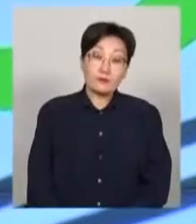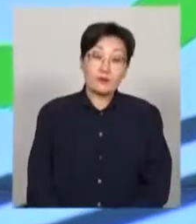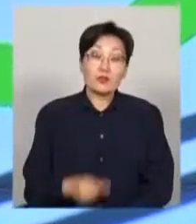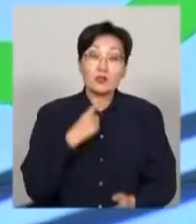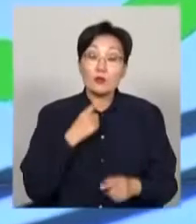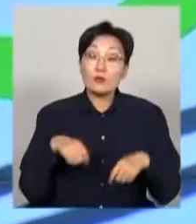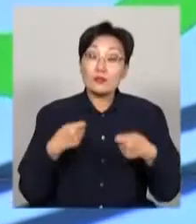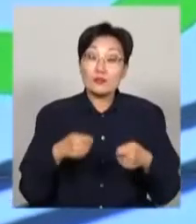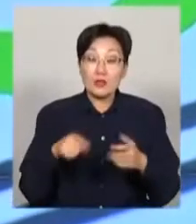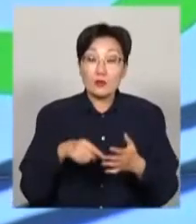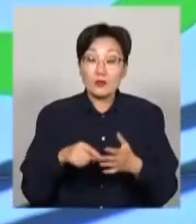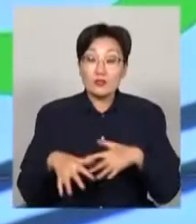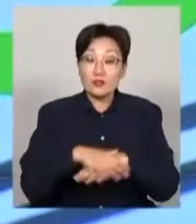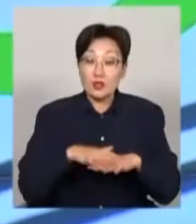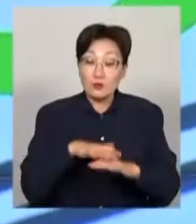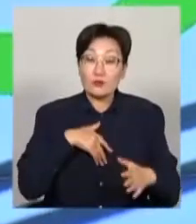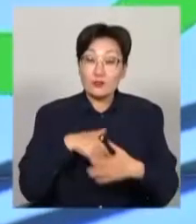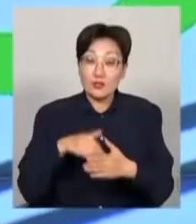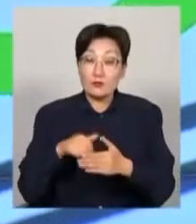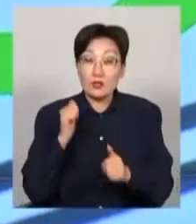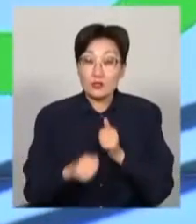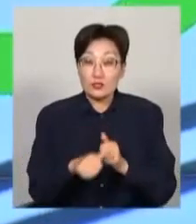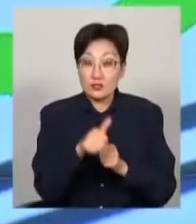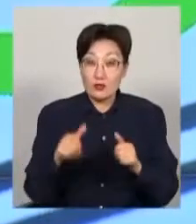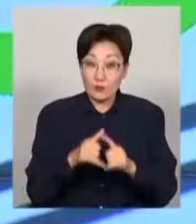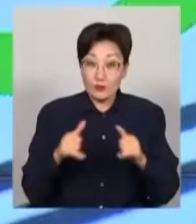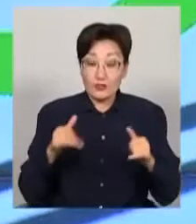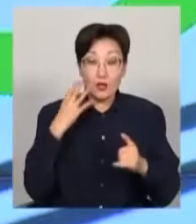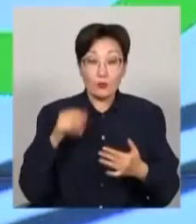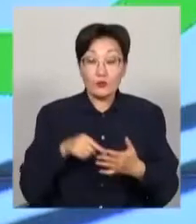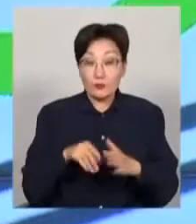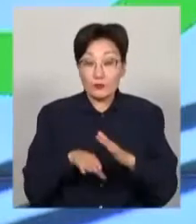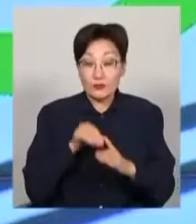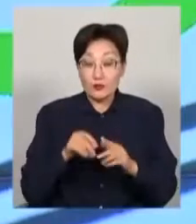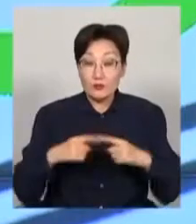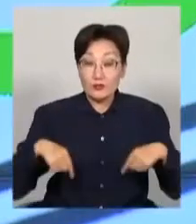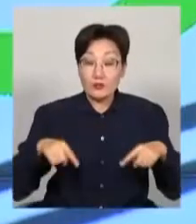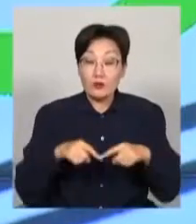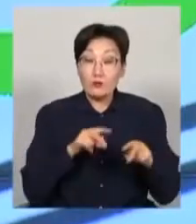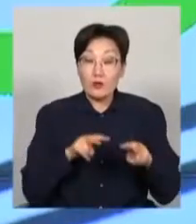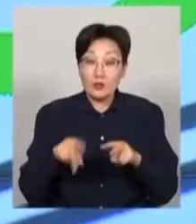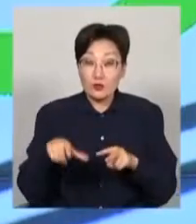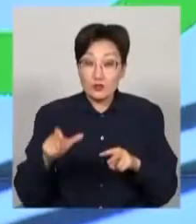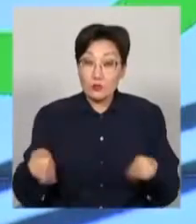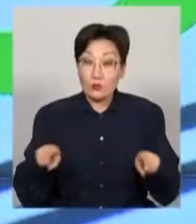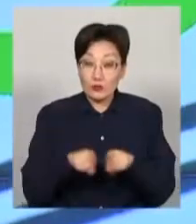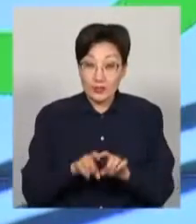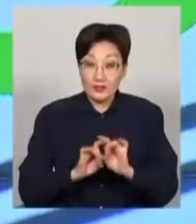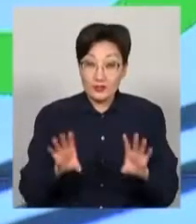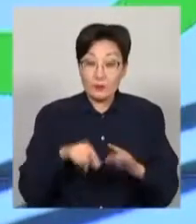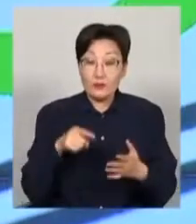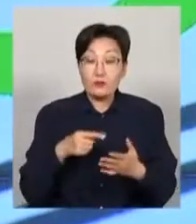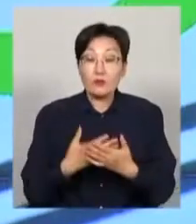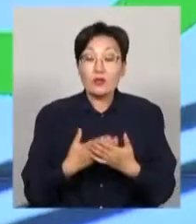Дауыс беруде қала тұрғындарының белсенділігі сағат сайын артып жатыр. Алматыдағы референдум учаскелерінің бақылаушылары осылай дейді.